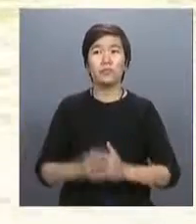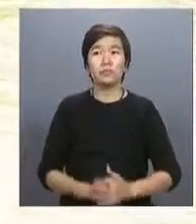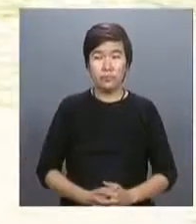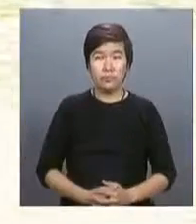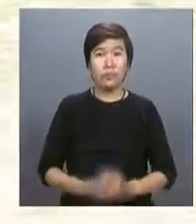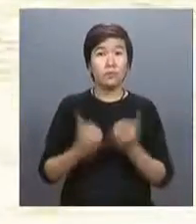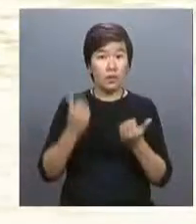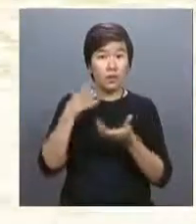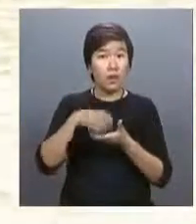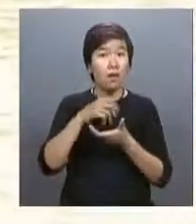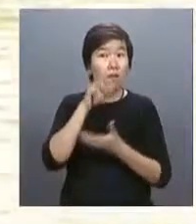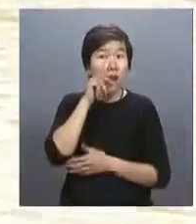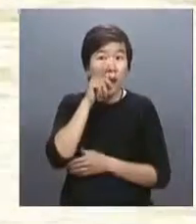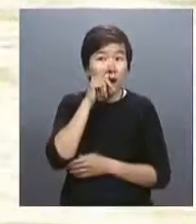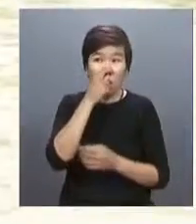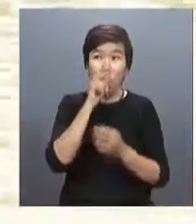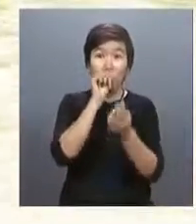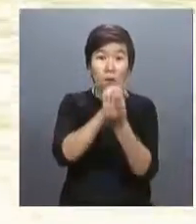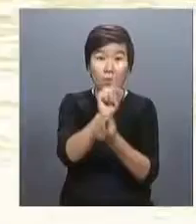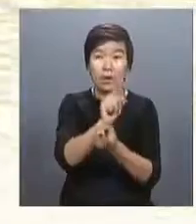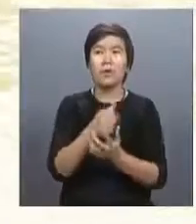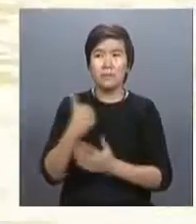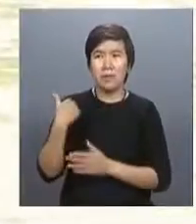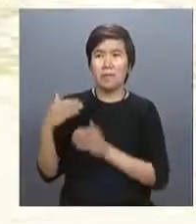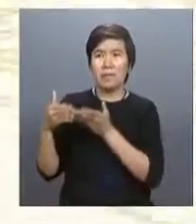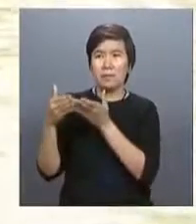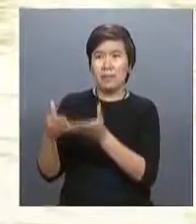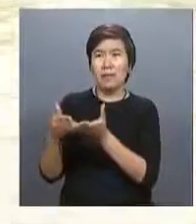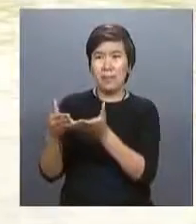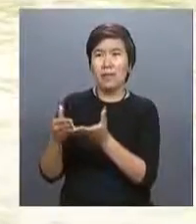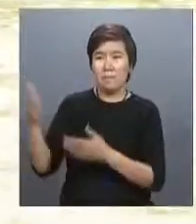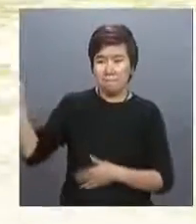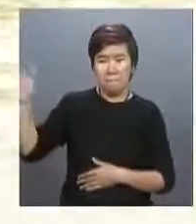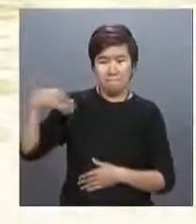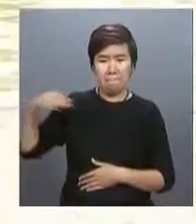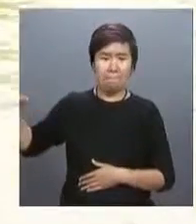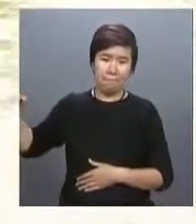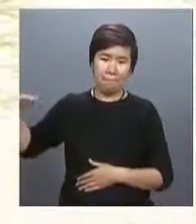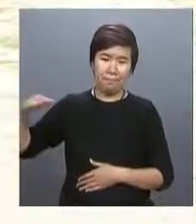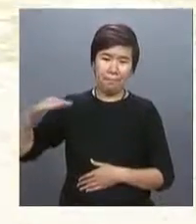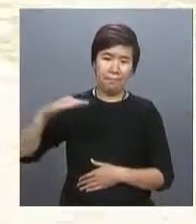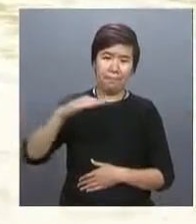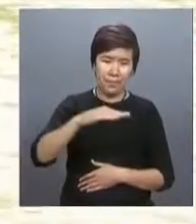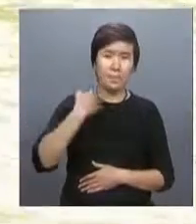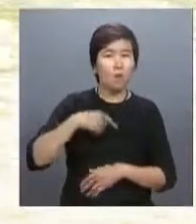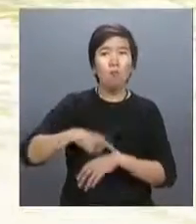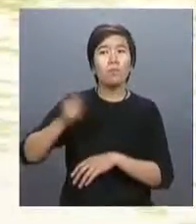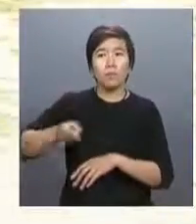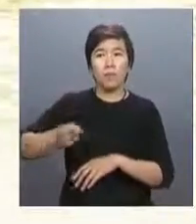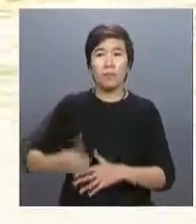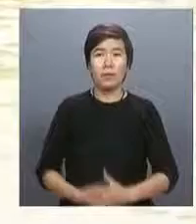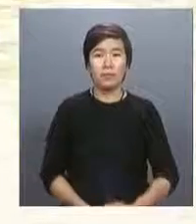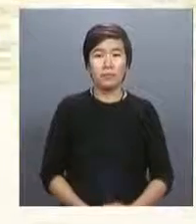ากำลังรายงานข่าวอยู่ในขณะนี้นะคะก็พบว่ามีเรือโดยสารนะคะเข้าจอดที่เทียบท่าวัดเทพลีลาเป็นตามปกติแล้วนะคะหลังจาก